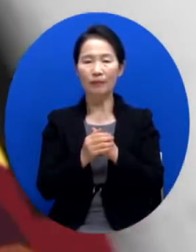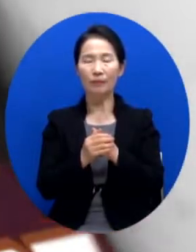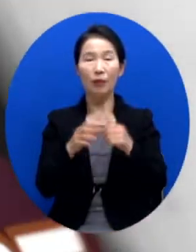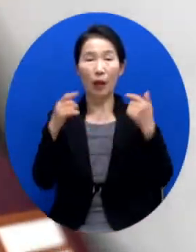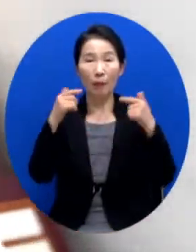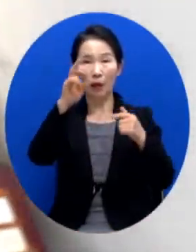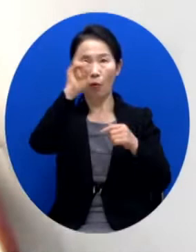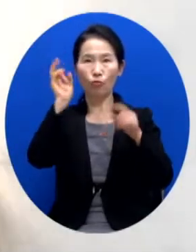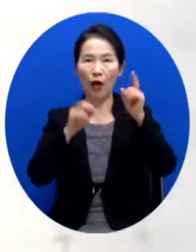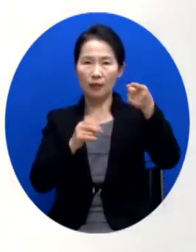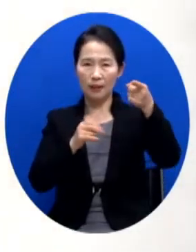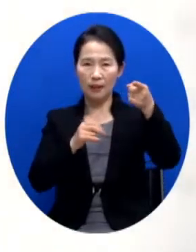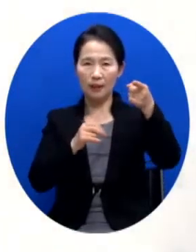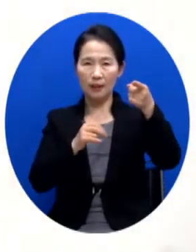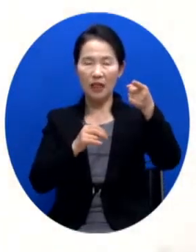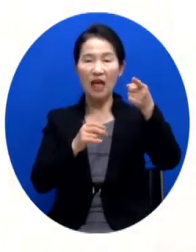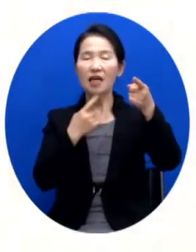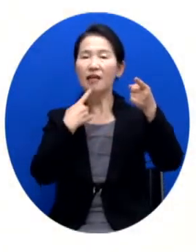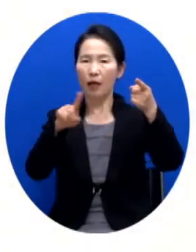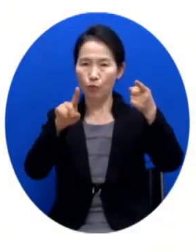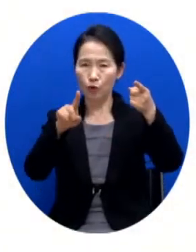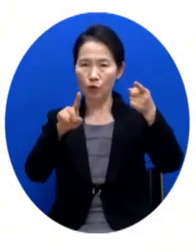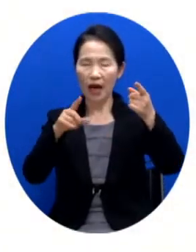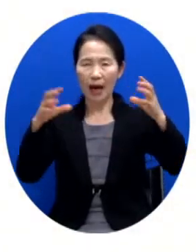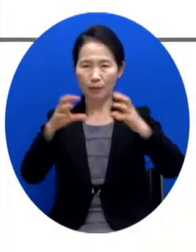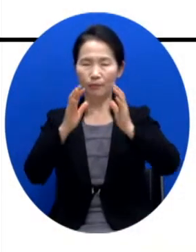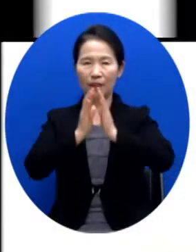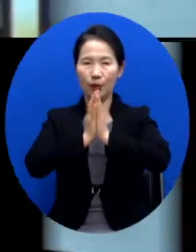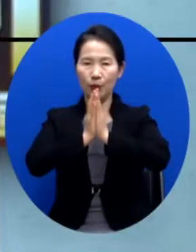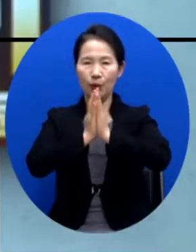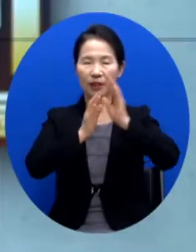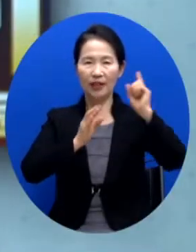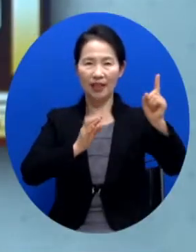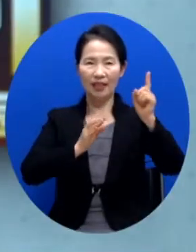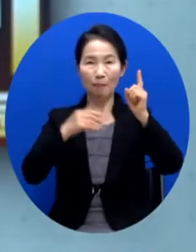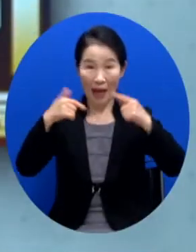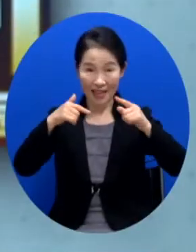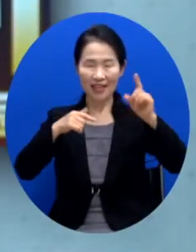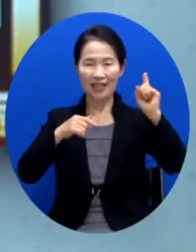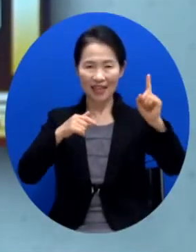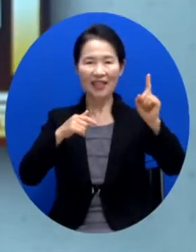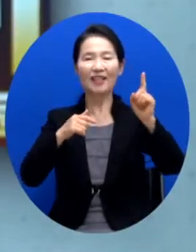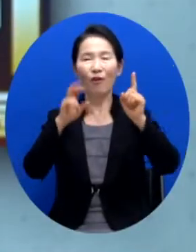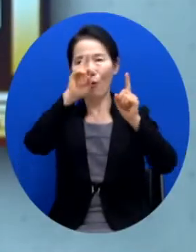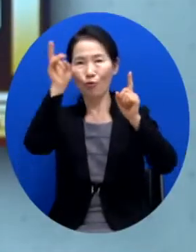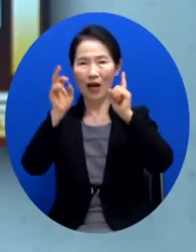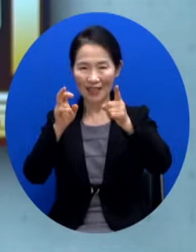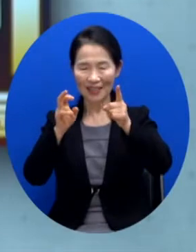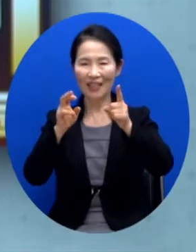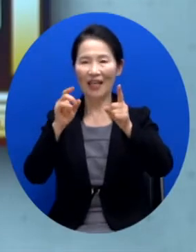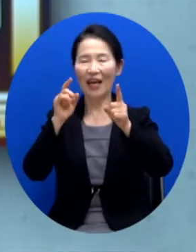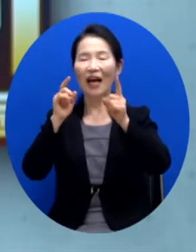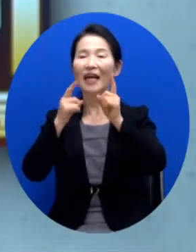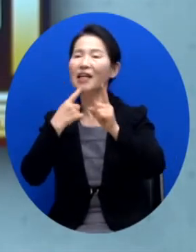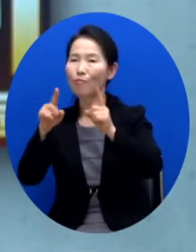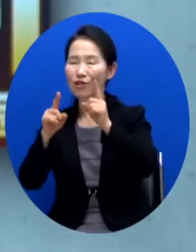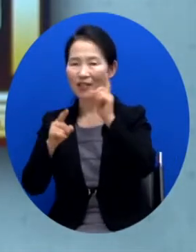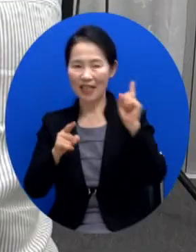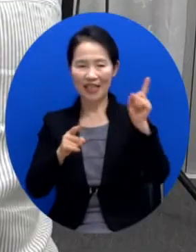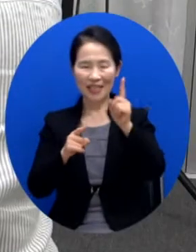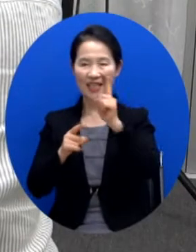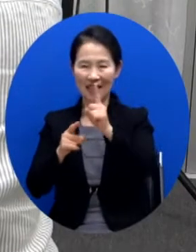매우 로 1시 1분간 핵심에 기도 하자 는 의미에 111 부운 기도 운동은 전 세계에 흩어져 있는 한인